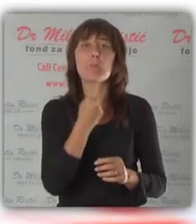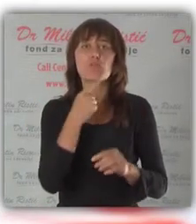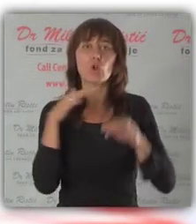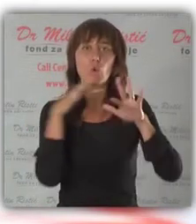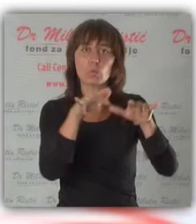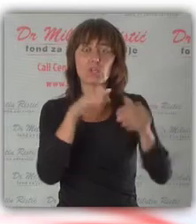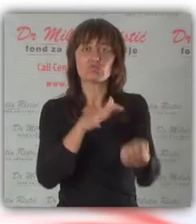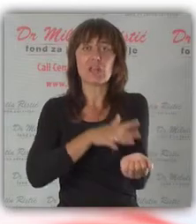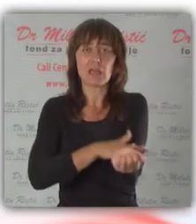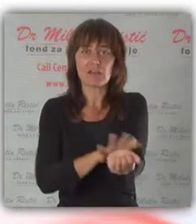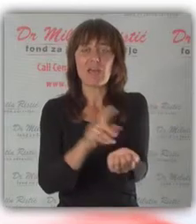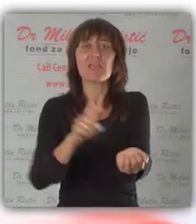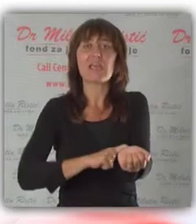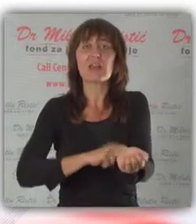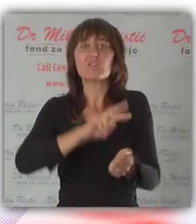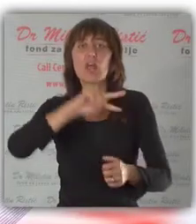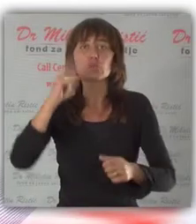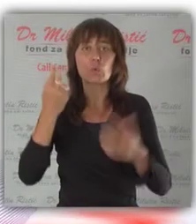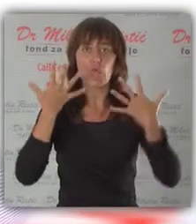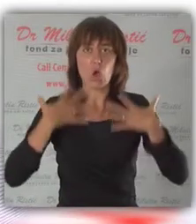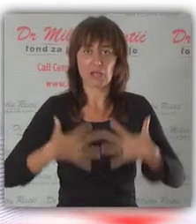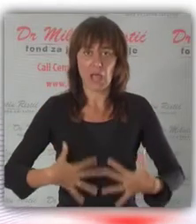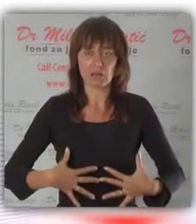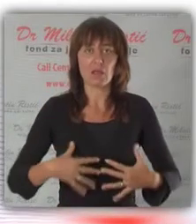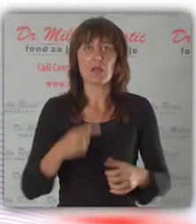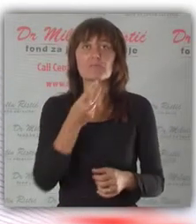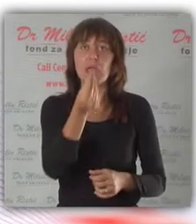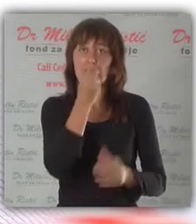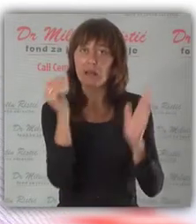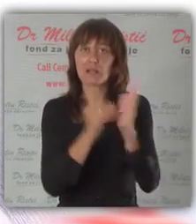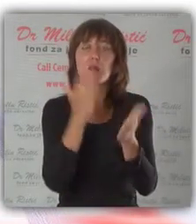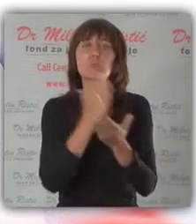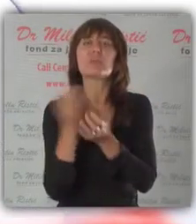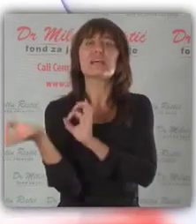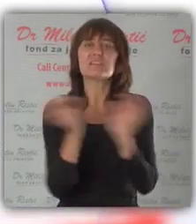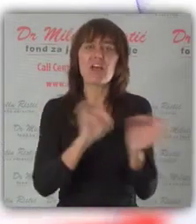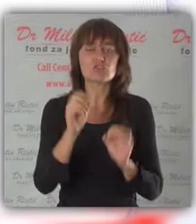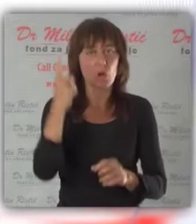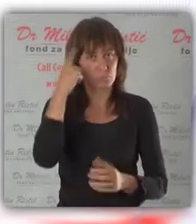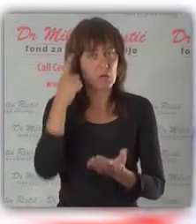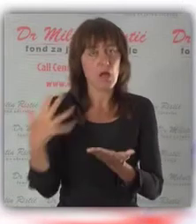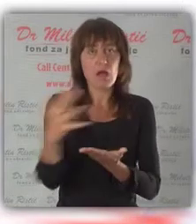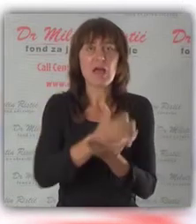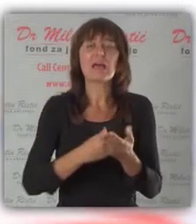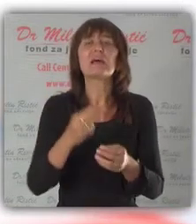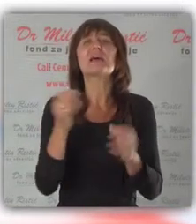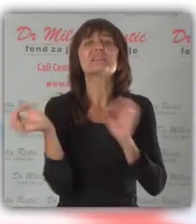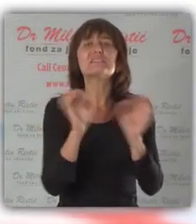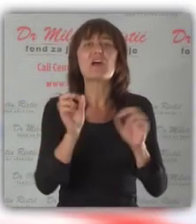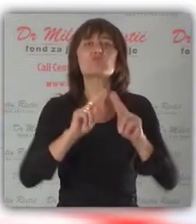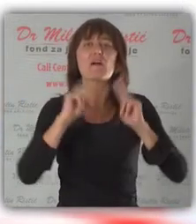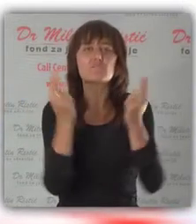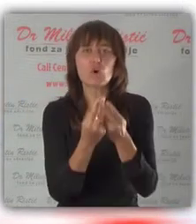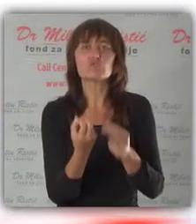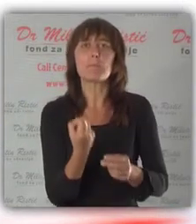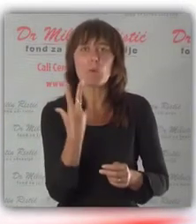utiče na krvne sudove, nerve i druge vitalne organe. Hrana treba da bude sveža, uglavnom da se koristi sveže voće